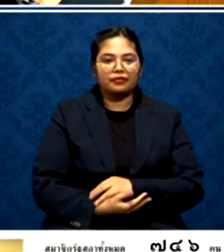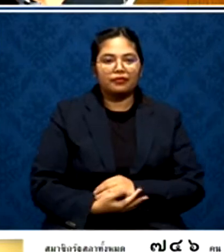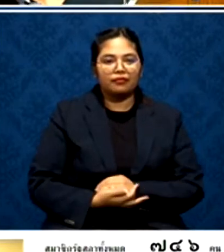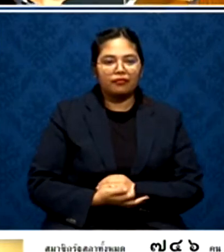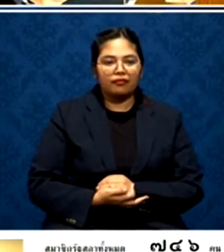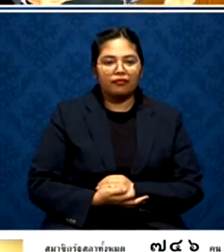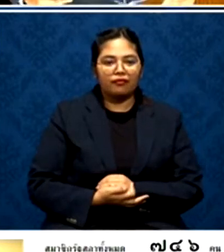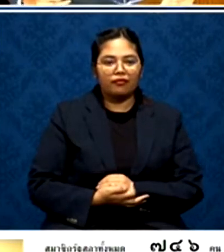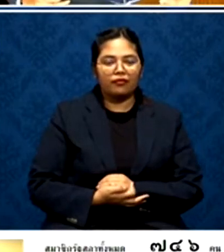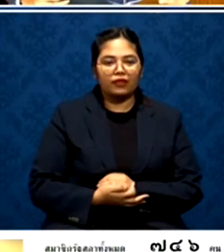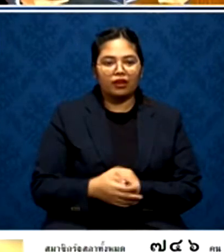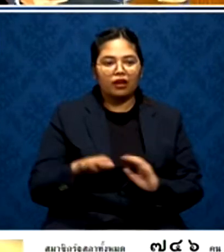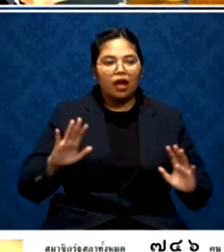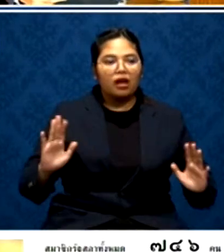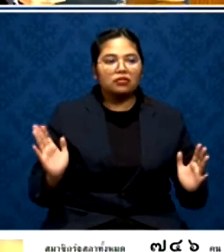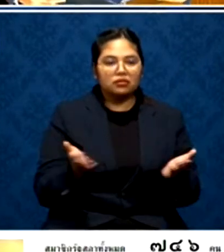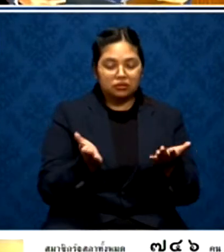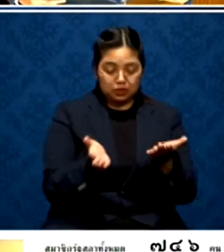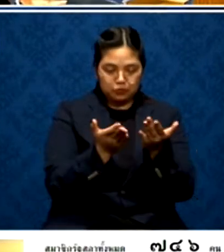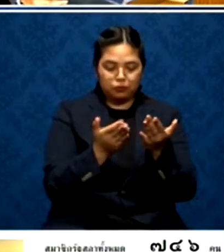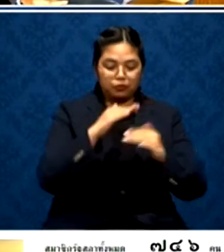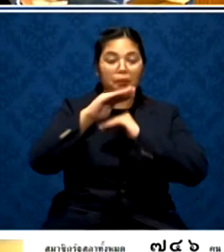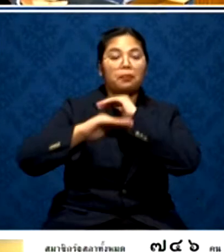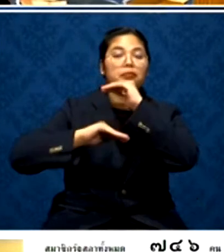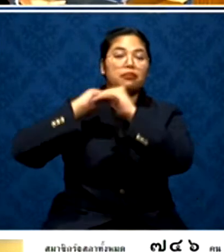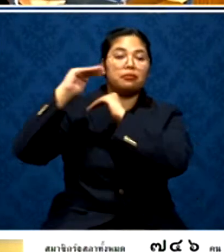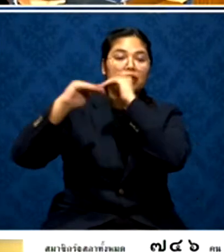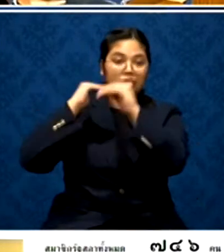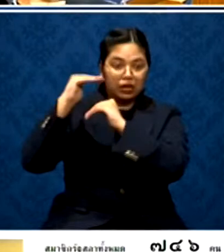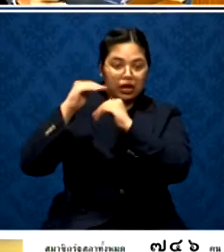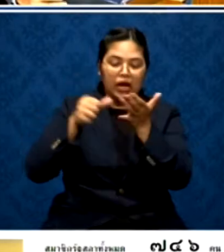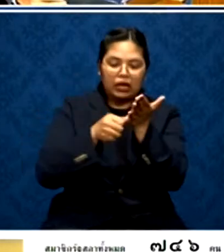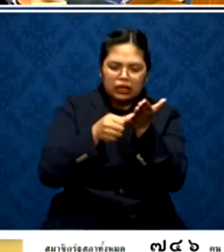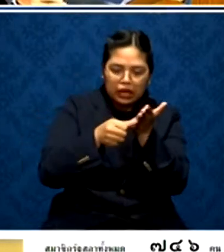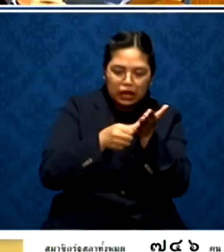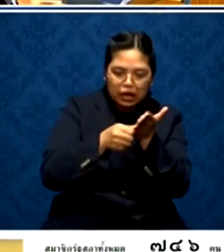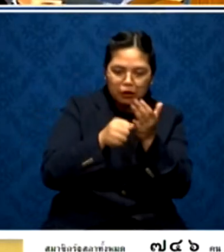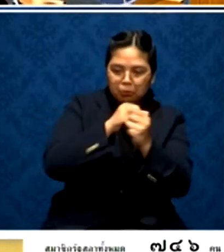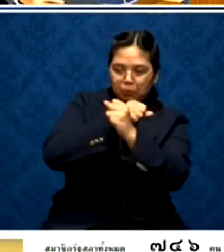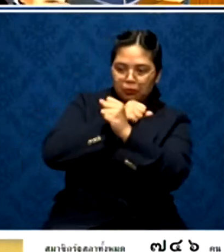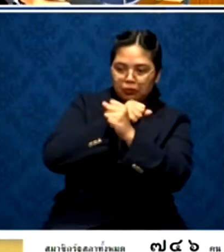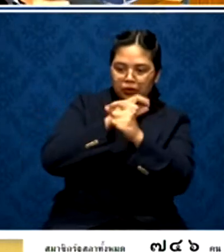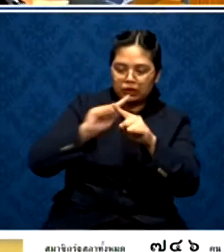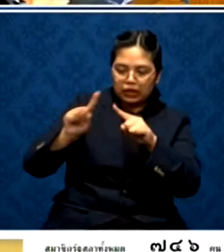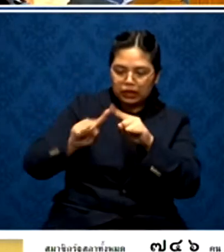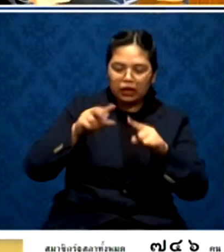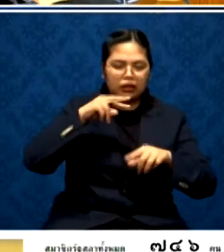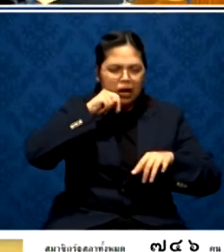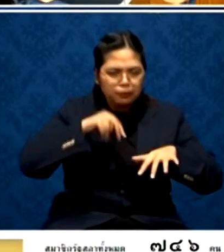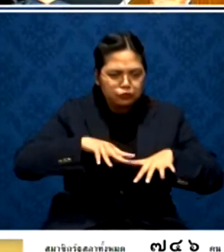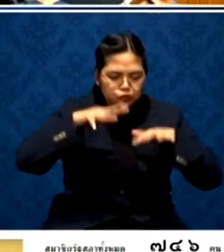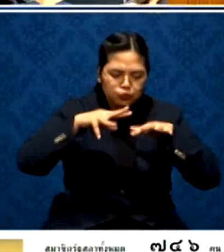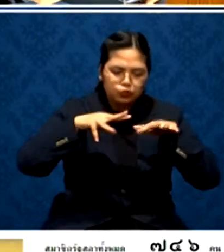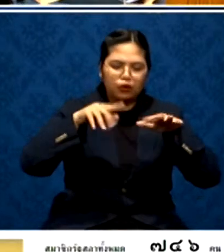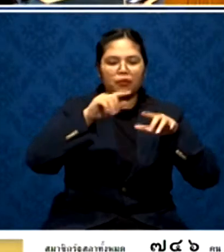รวมทั้งการสนับสนุนการพัฒนาและแก้ไขปัญหาภัยคุกคามและภัยพิบัติเพื่อช่